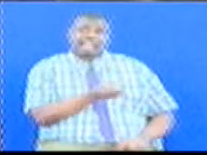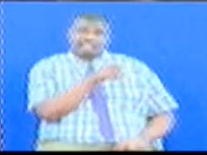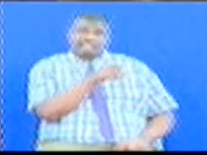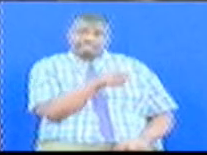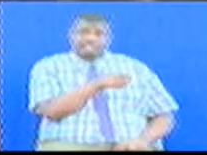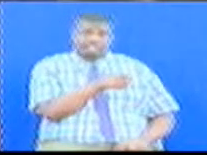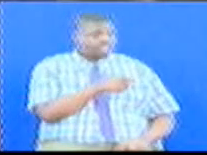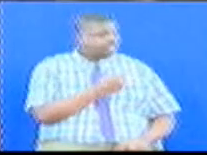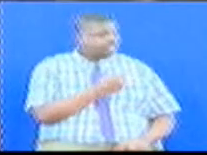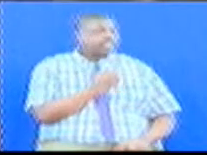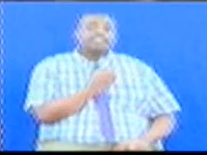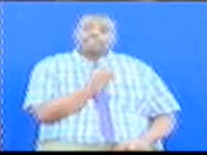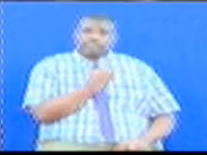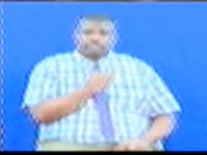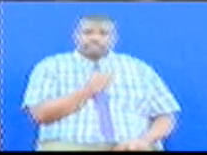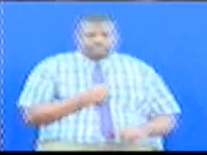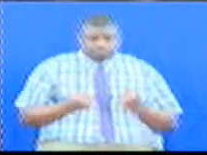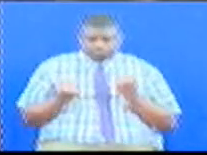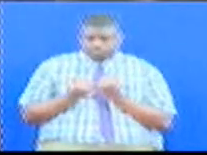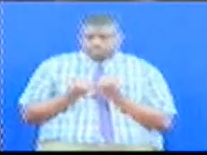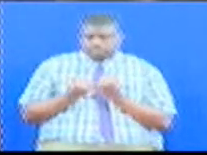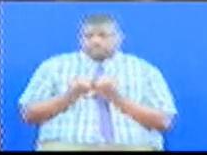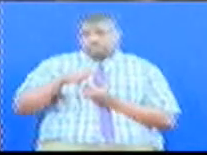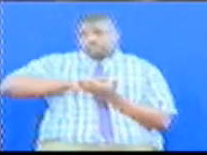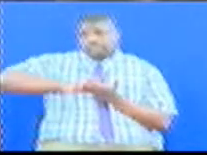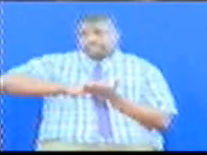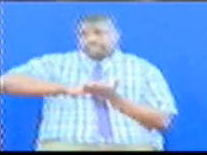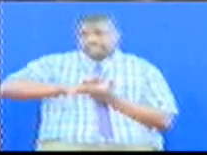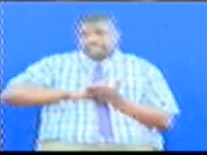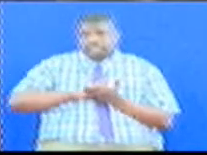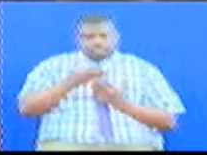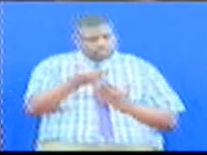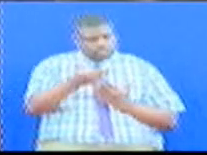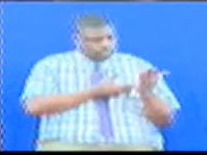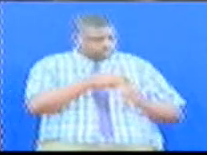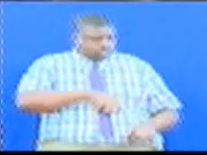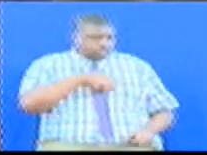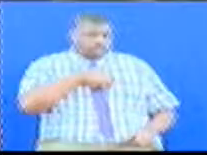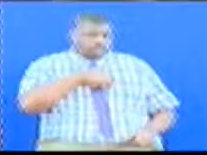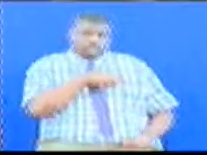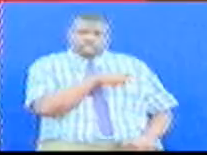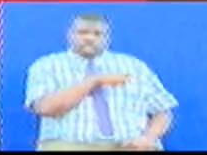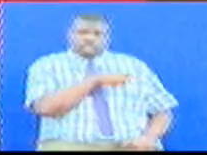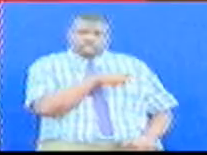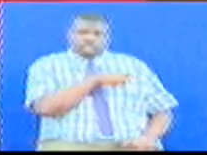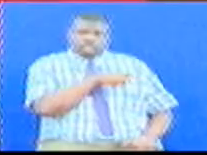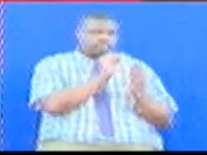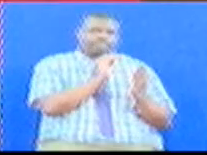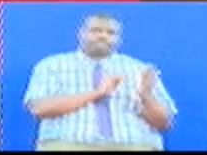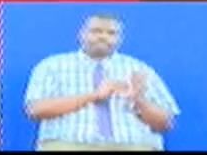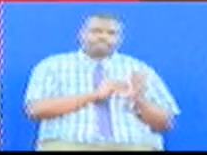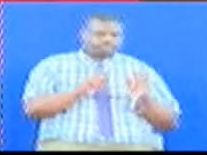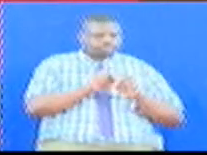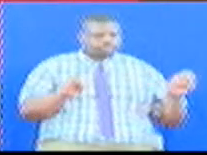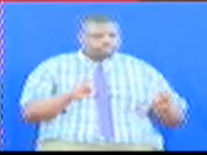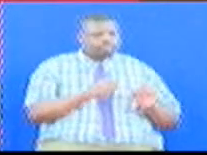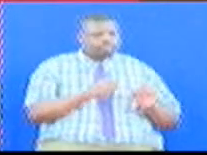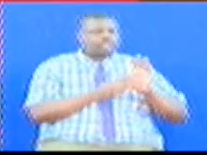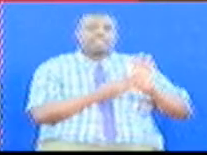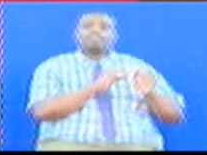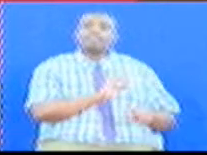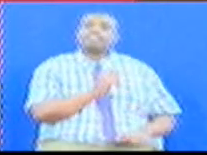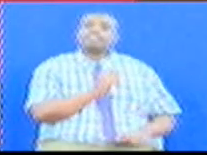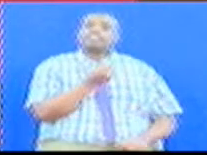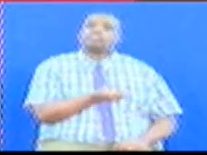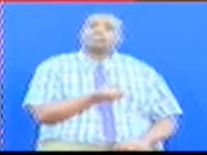kwamba msingi wa utungwaji wa sheria kwa misingi ile ile ya hati ya dharura umeainishwa katika ibara ya 80, ibara ndogo